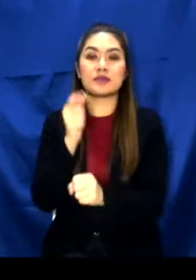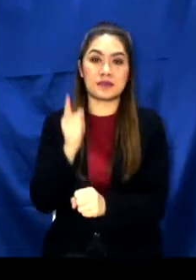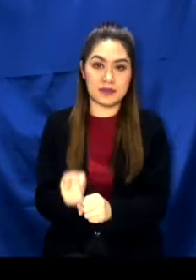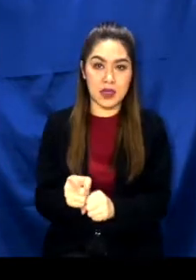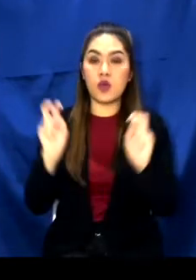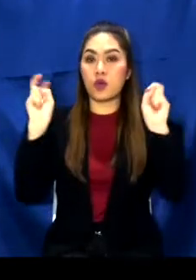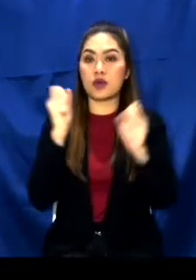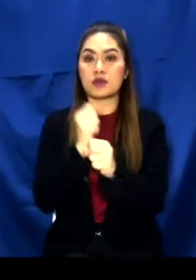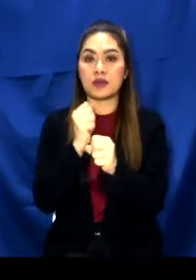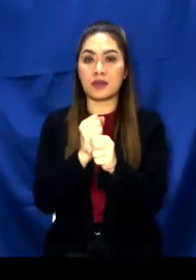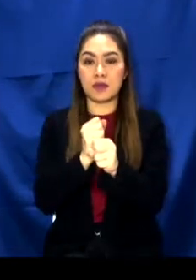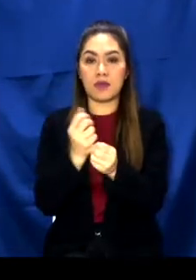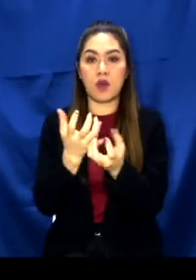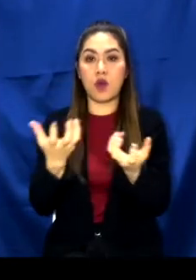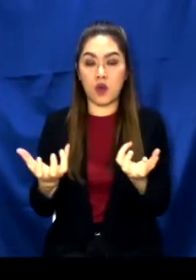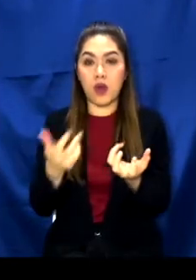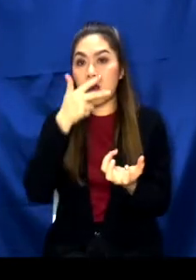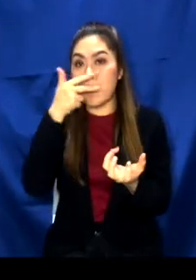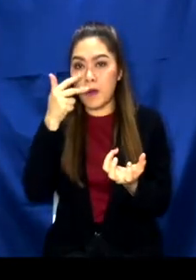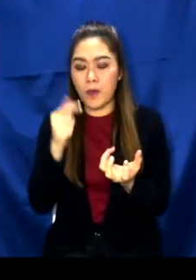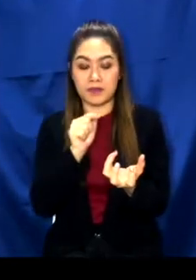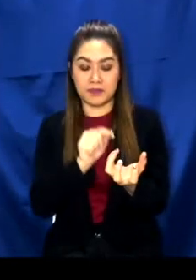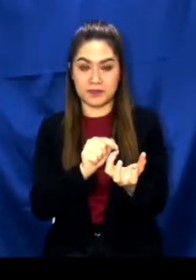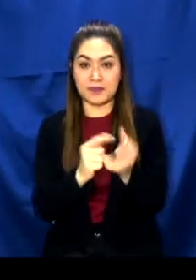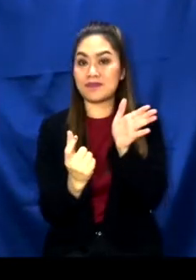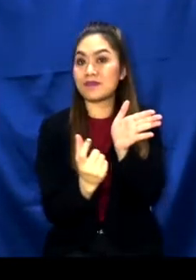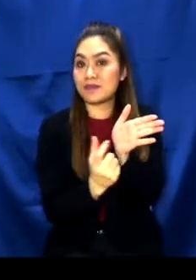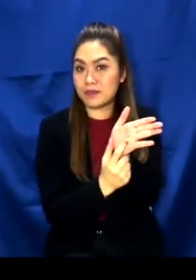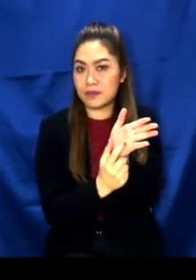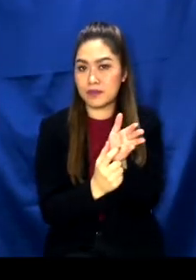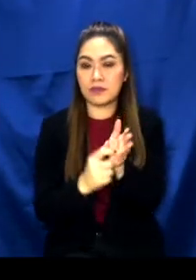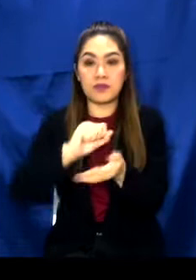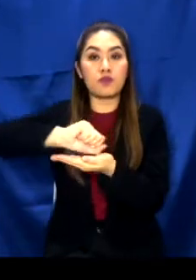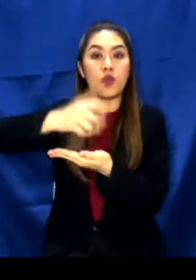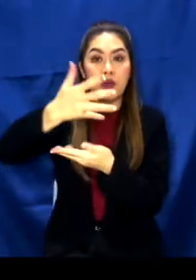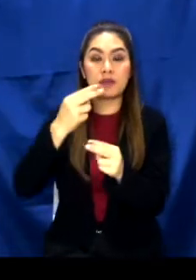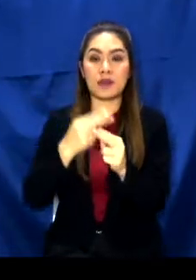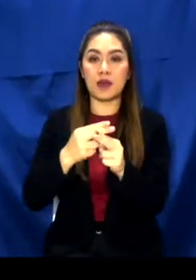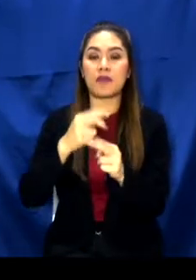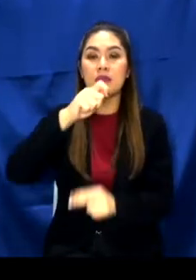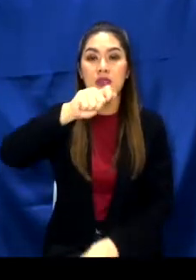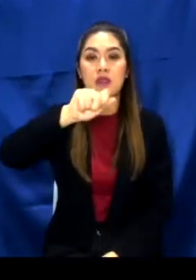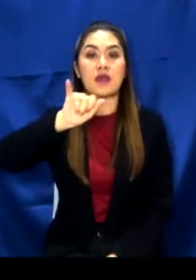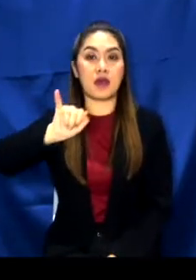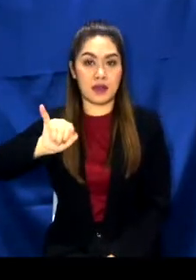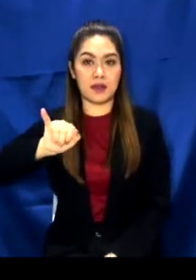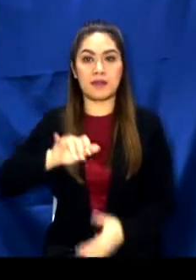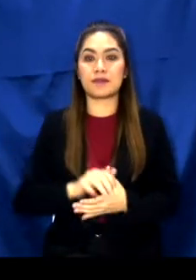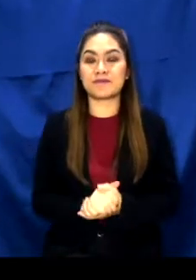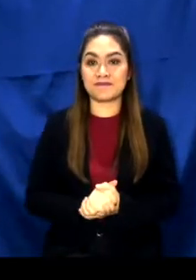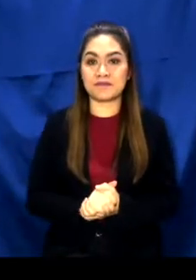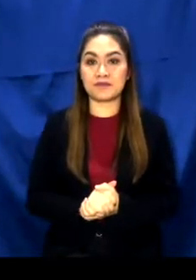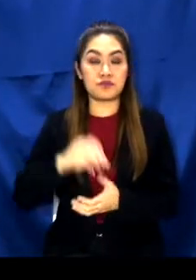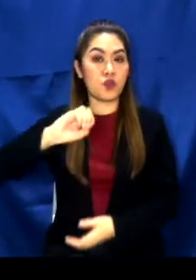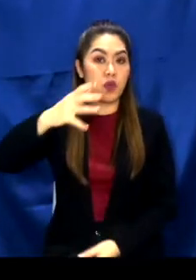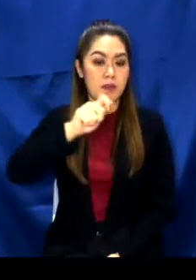เรื่องการทำฉลากเบเกอรี่นะคะวันนี้นะคะครูก็จะใช้โปรแกรม Illustrator นะคะอยากให้นักเรียนทุกคนนะคะเตรียมโป